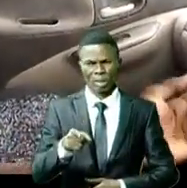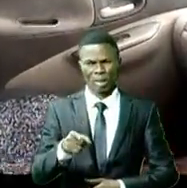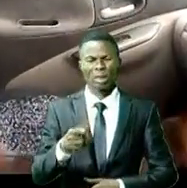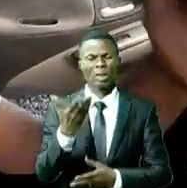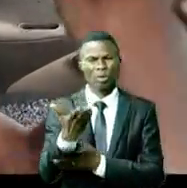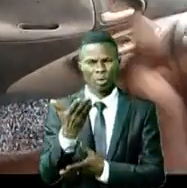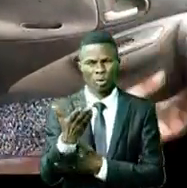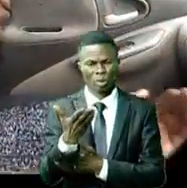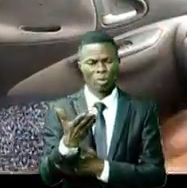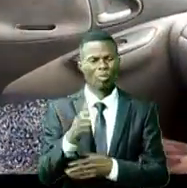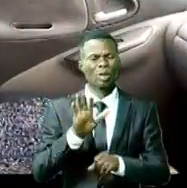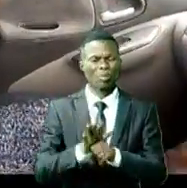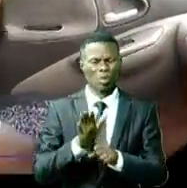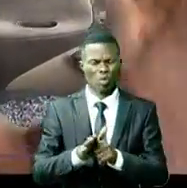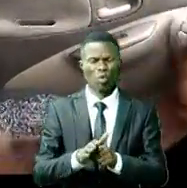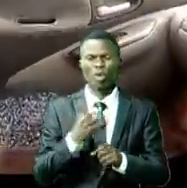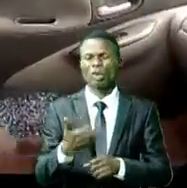d'une importance capitale.